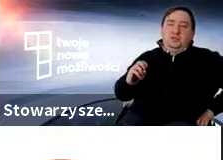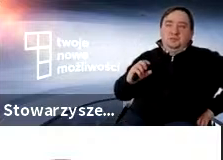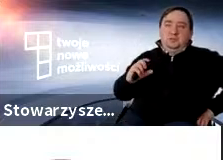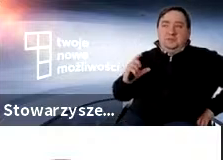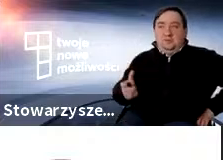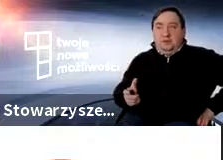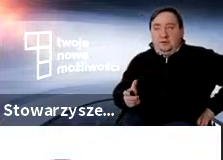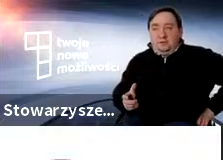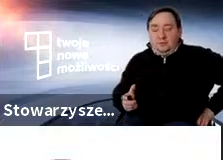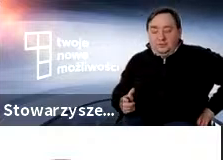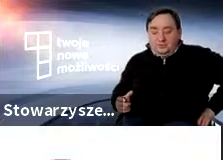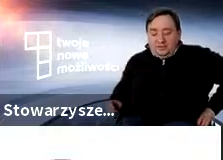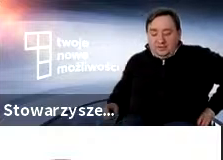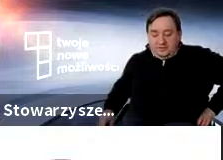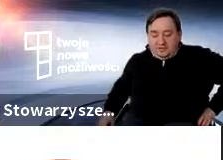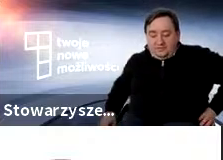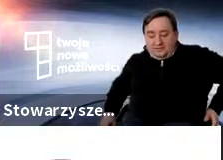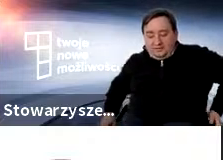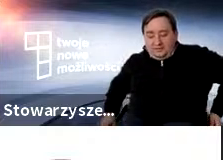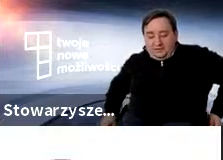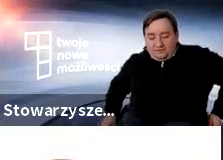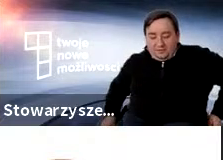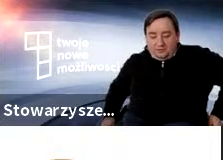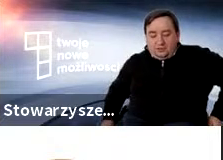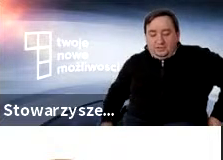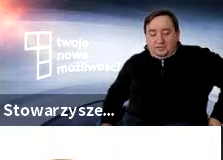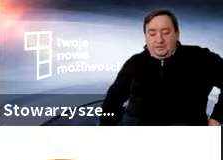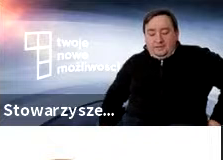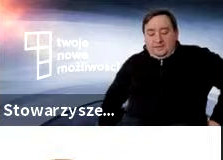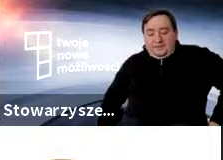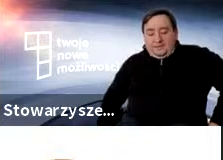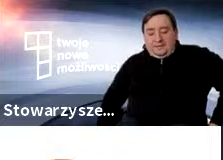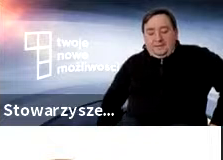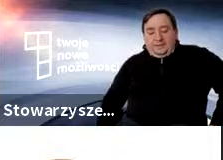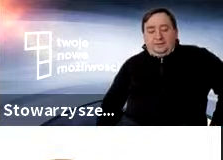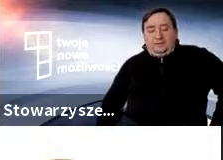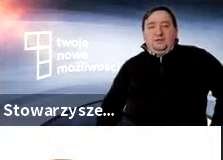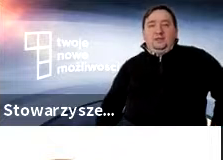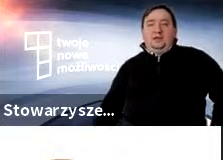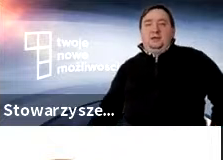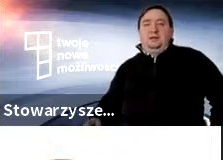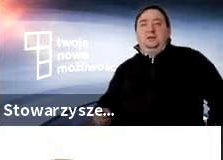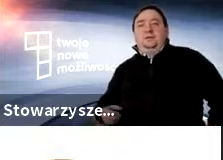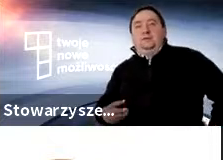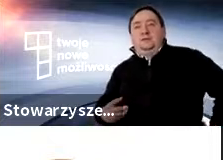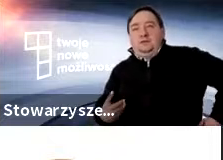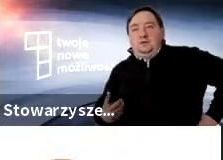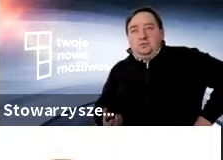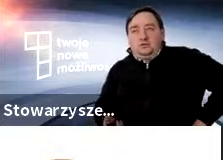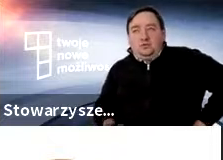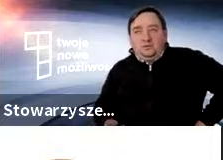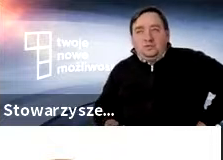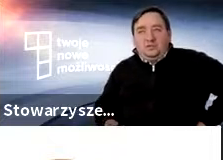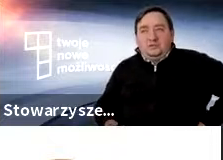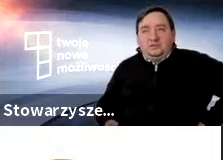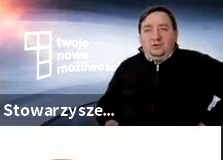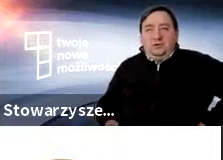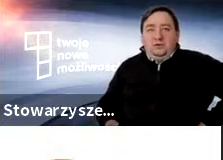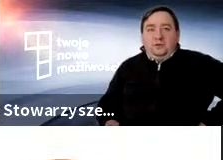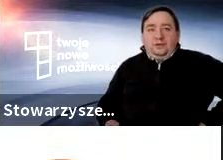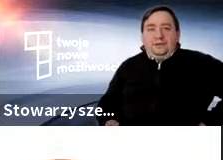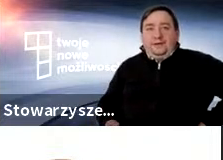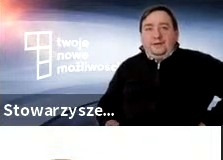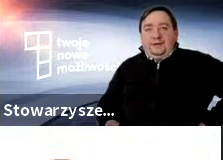mieliśmy do czynienia z momentem pomysłu na hybrydowe nauczanie, to jednak to są osoby